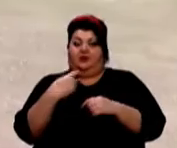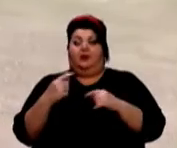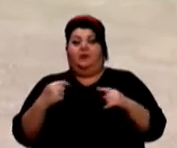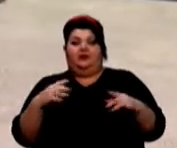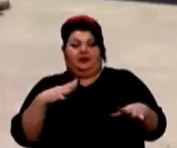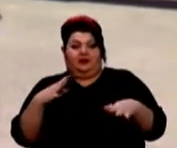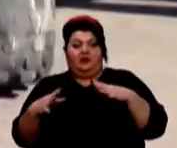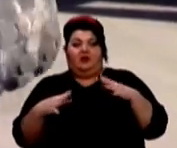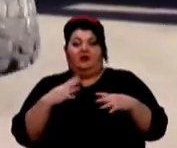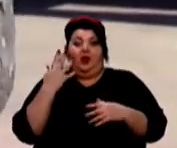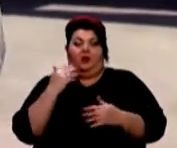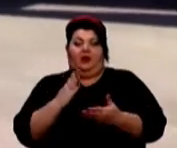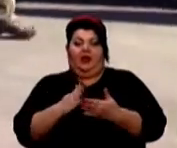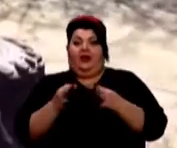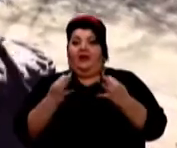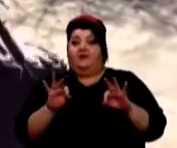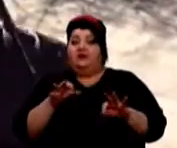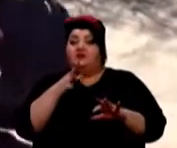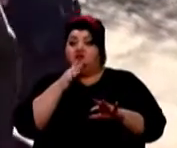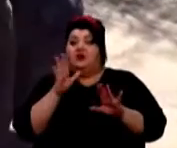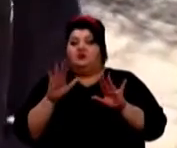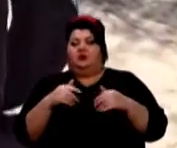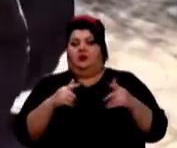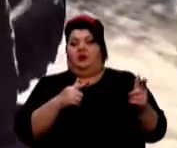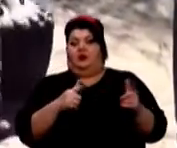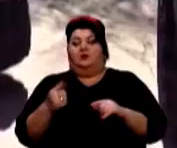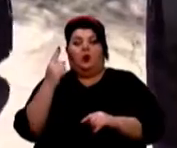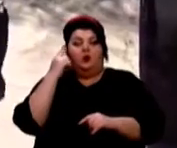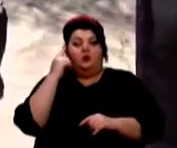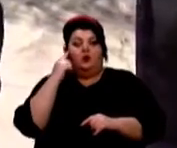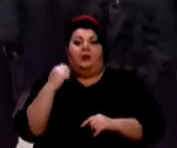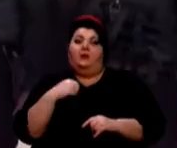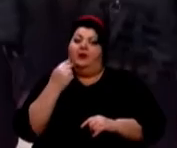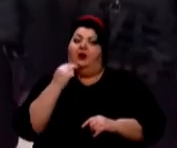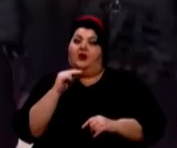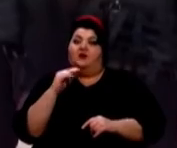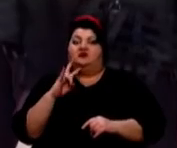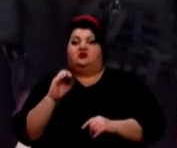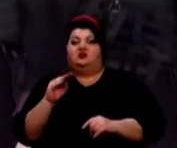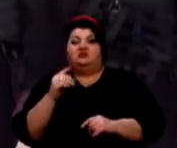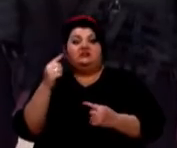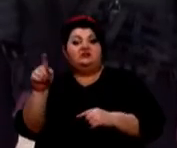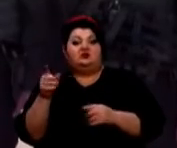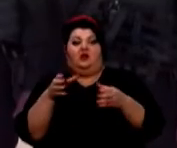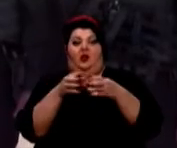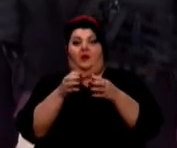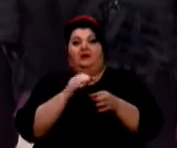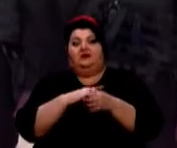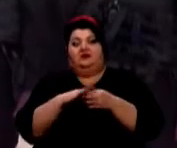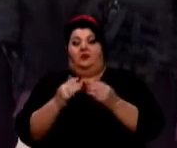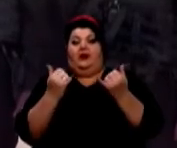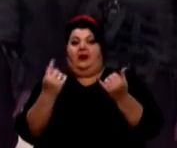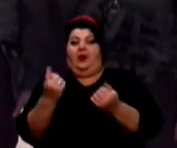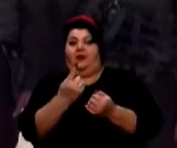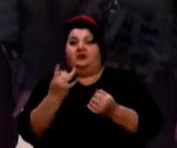неї. Коли є вільне время, тоді готуємося. Думаю, краще, ніж, ну, може, якісь команди це зроблять. Думаю, для першого разу,